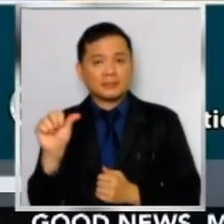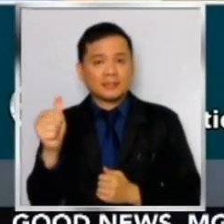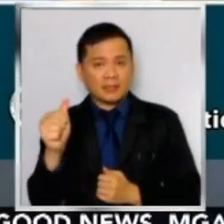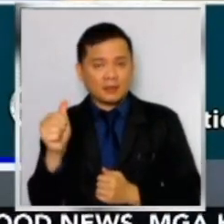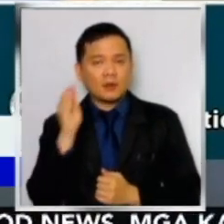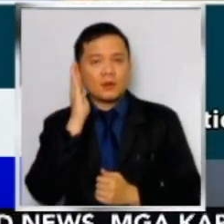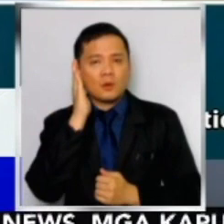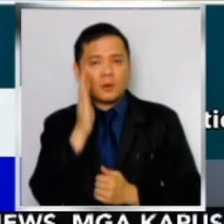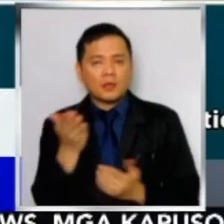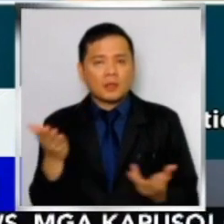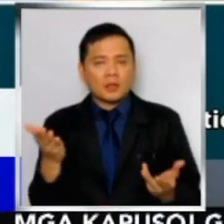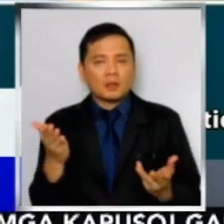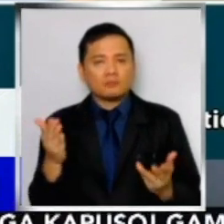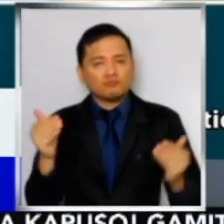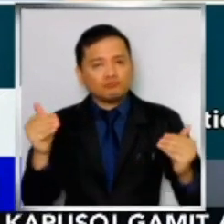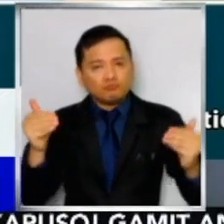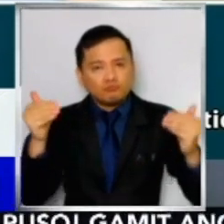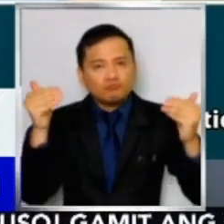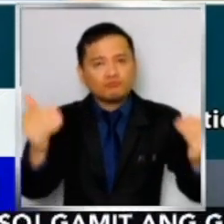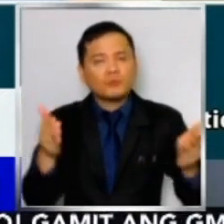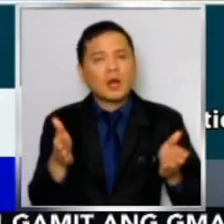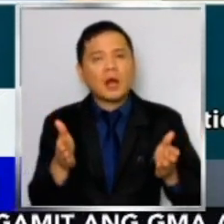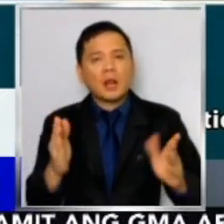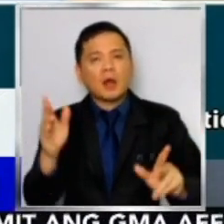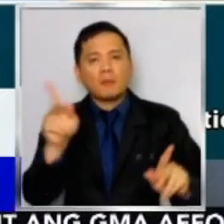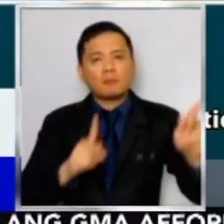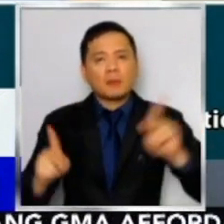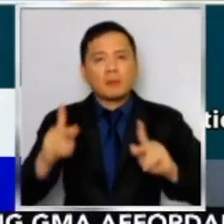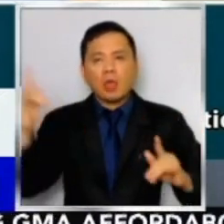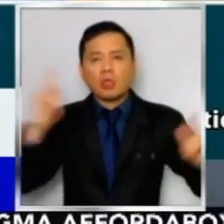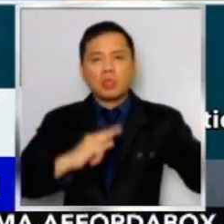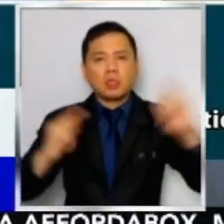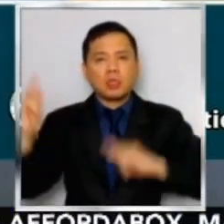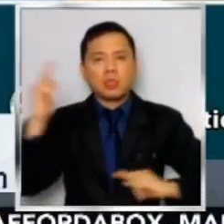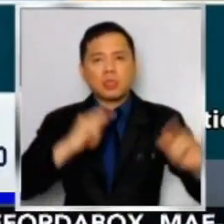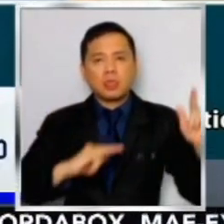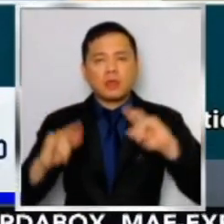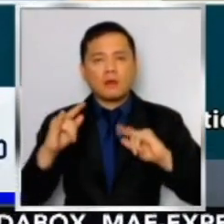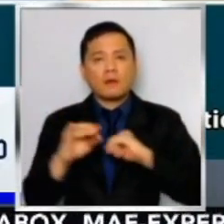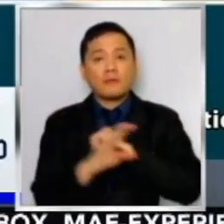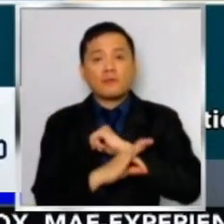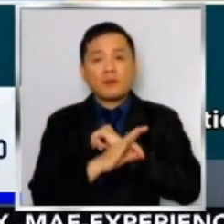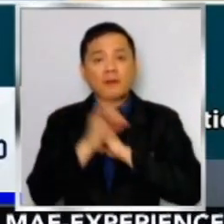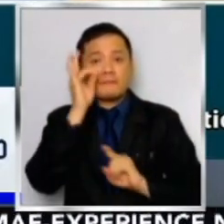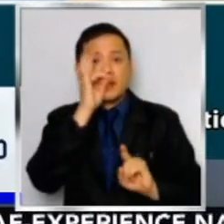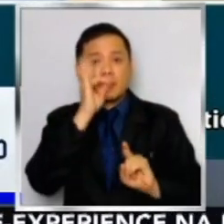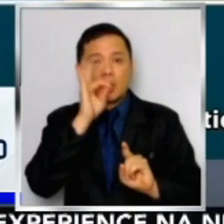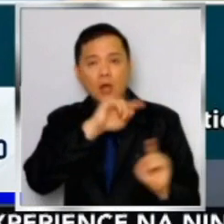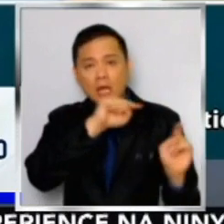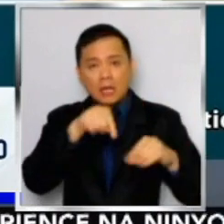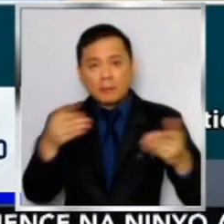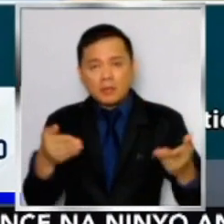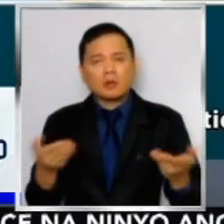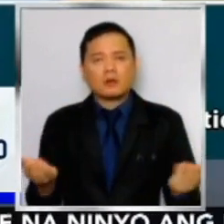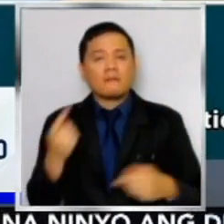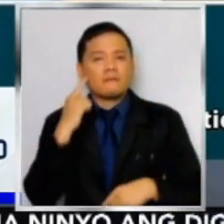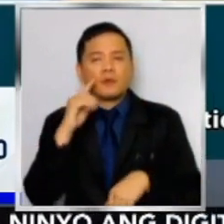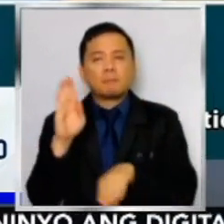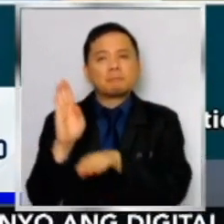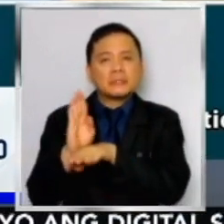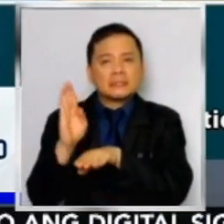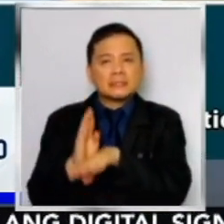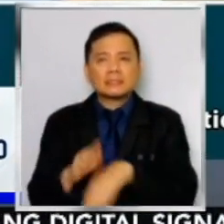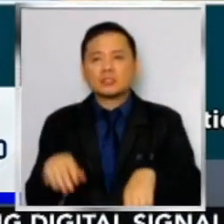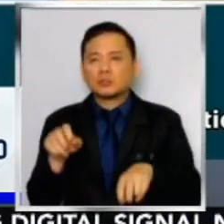nating pumasok sa bansa ang foreign nationals for business and tourism purposes.